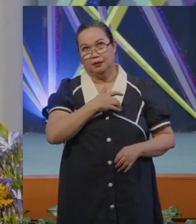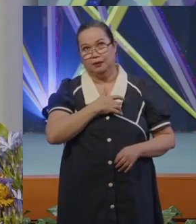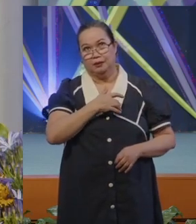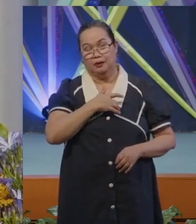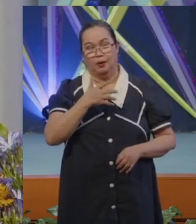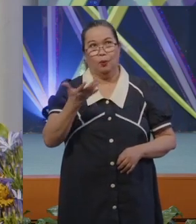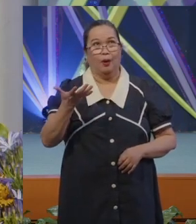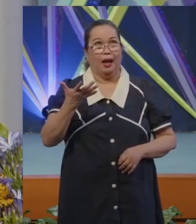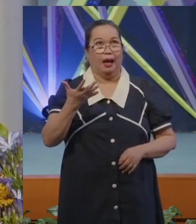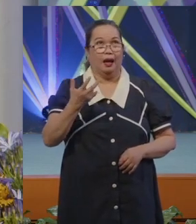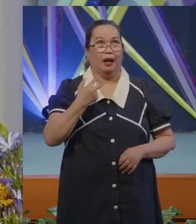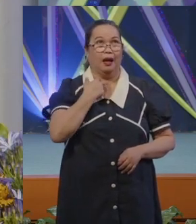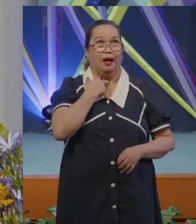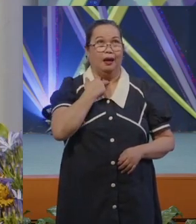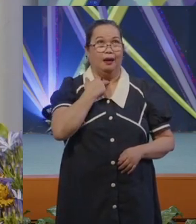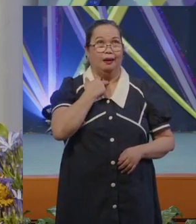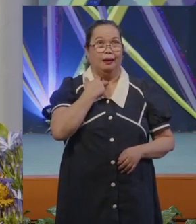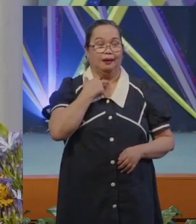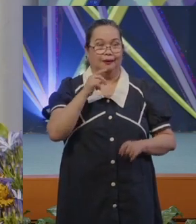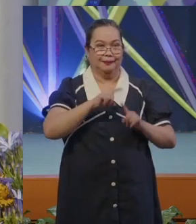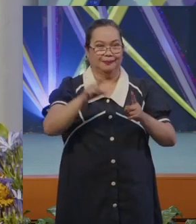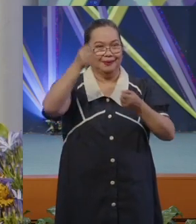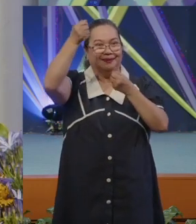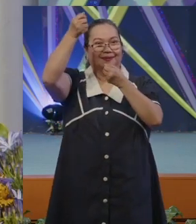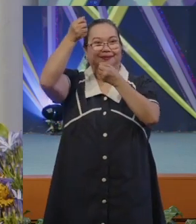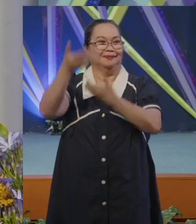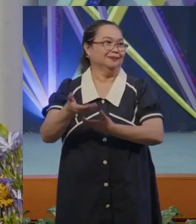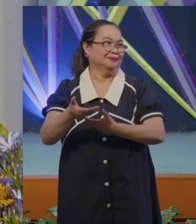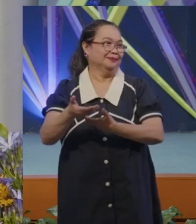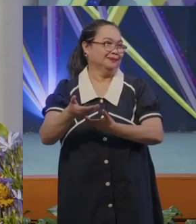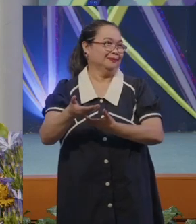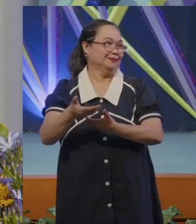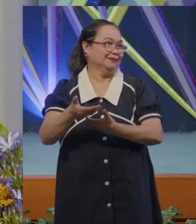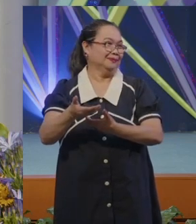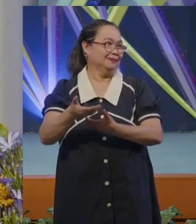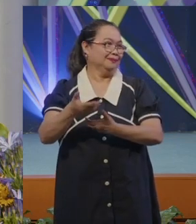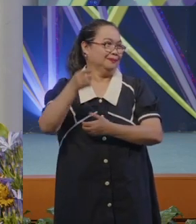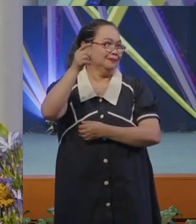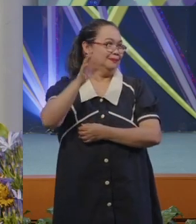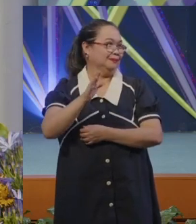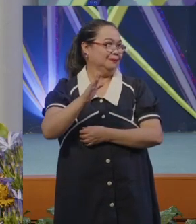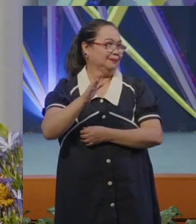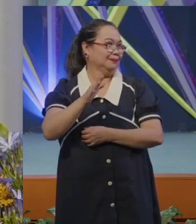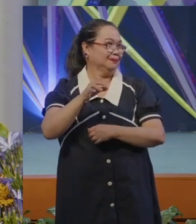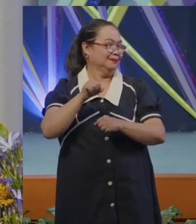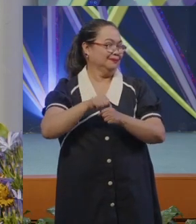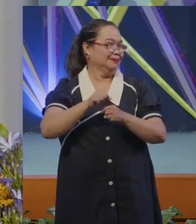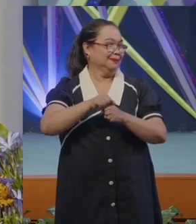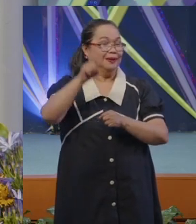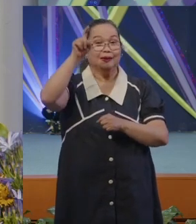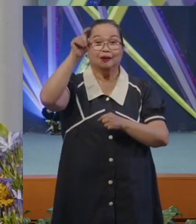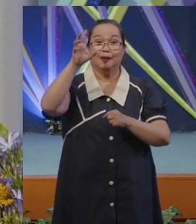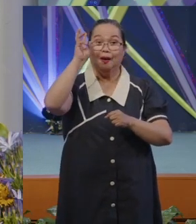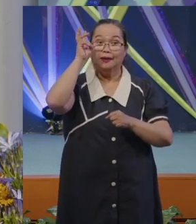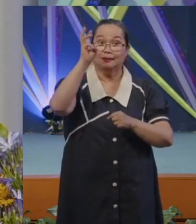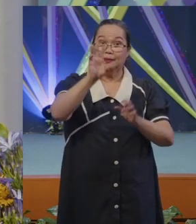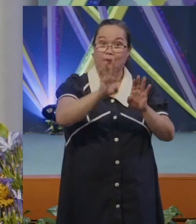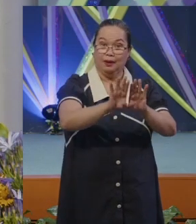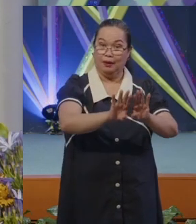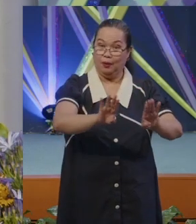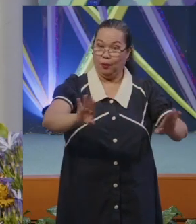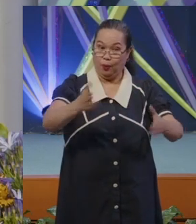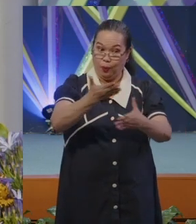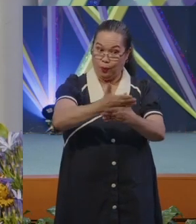kang choice kung hindi sumunod. At hahawiin lahat ng Diyos ang nakaharang sa